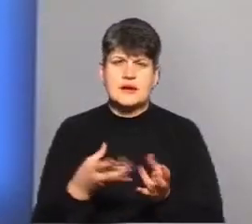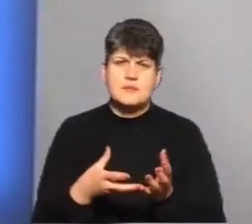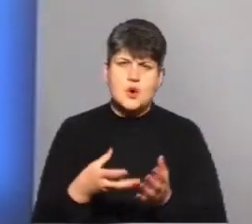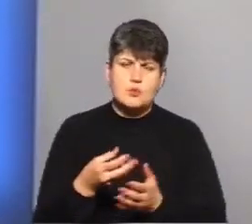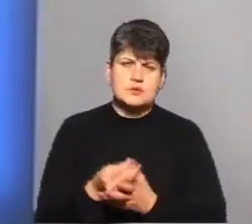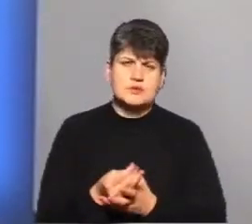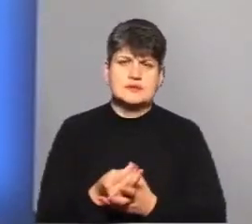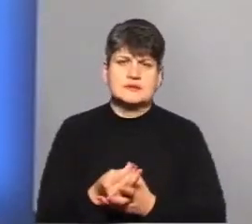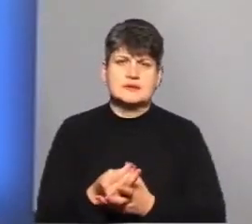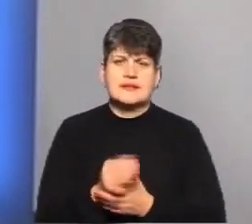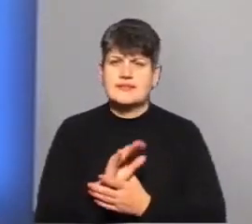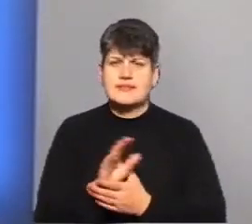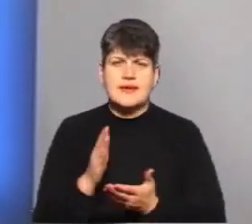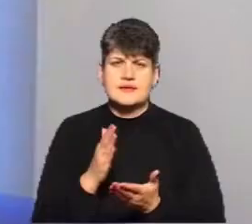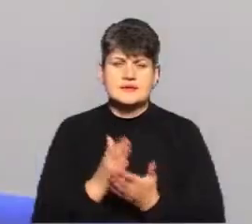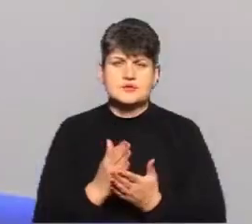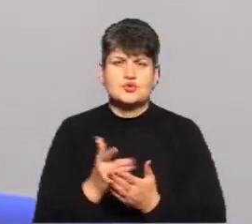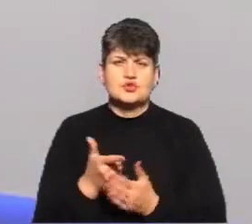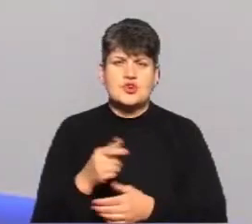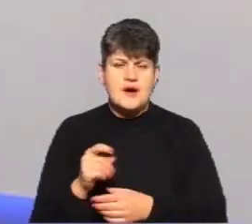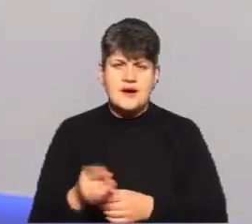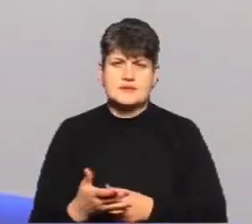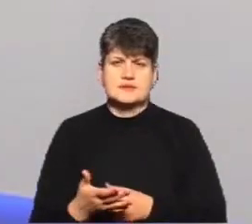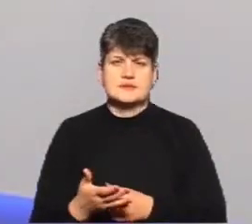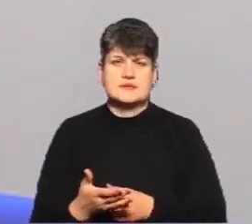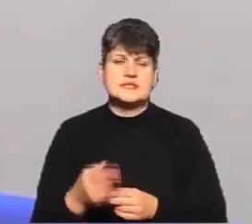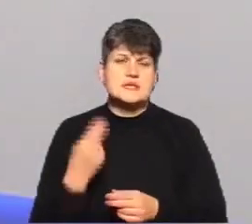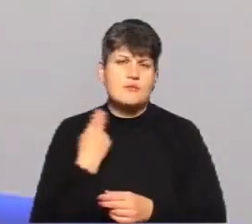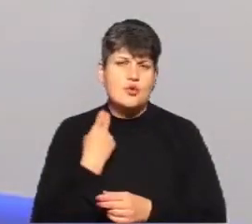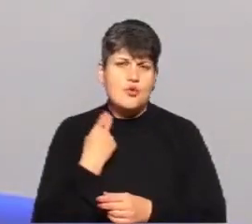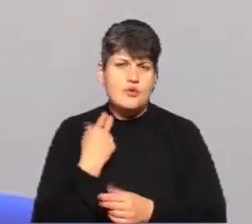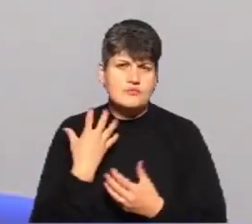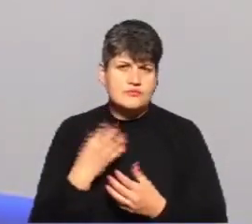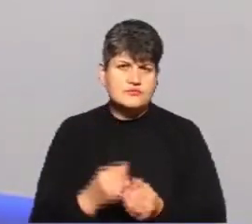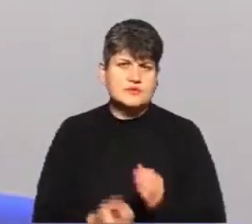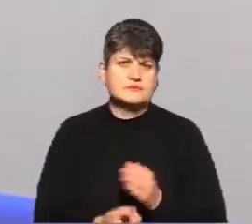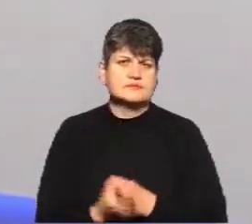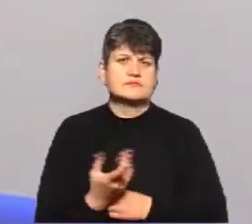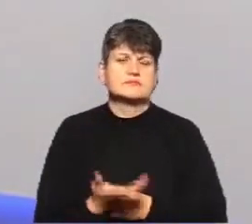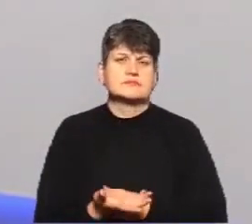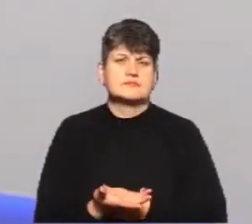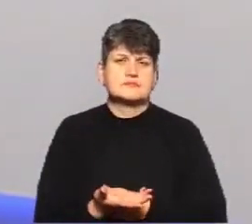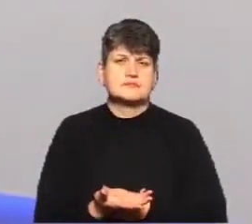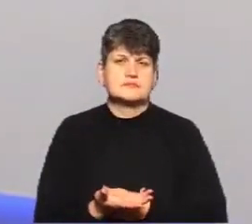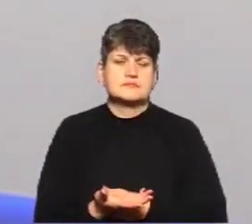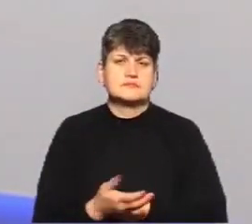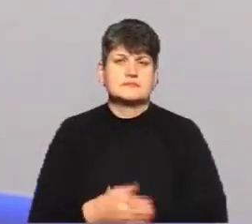неіснуючий нарахований газ, заборгованість вже яка з'явилася. Що в таких випадках?